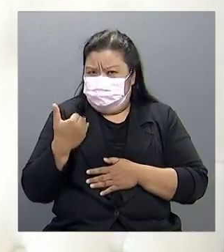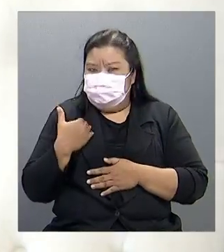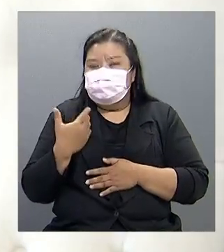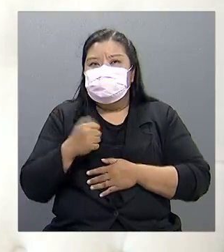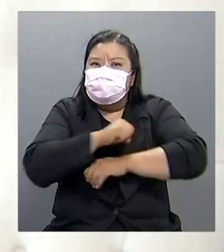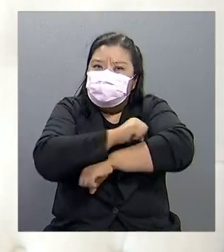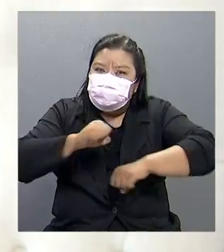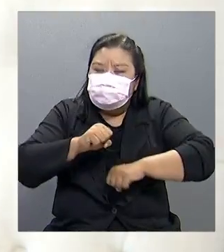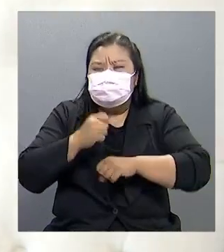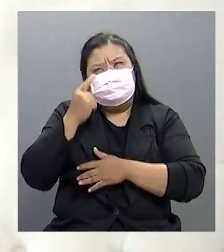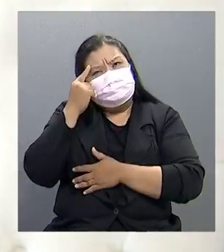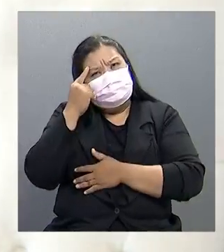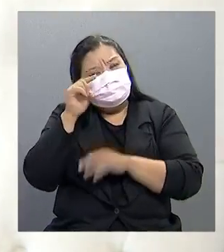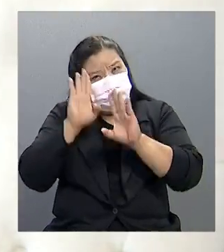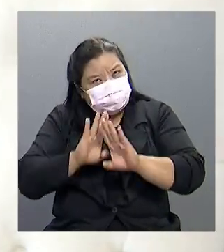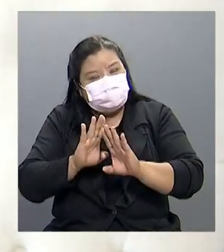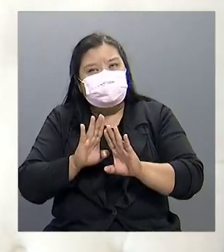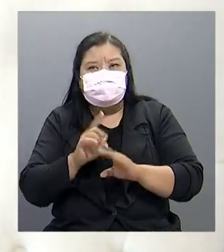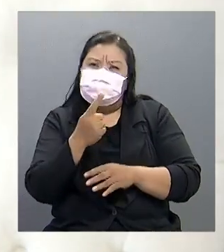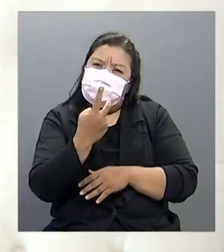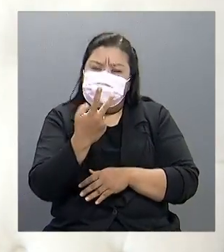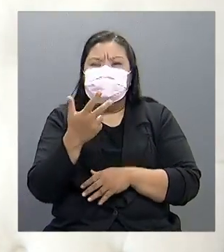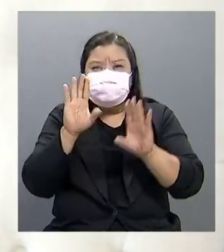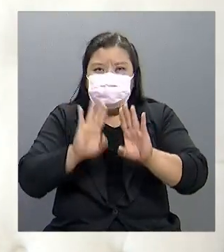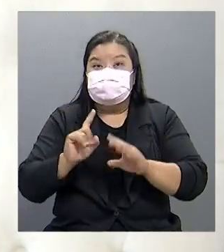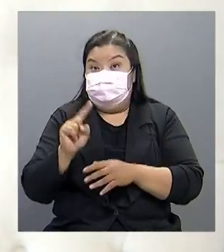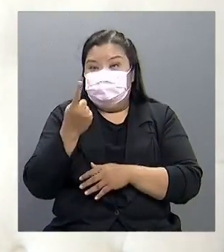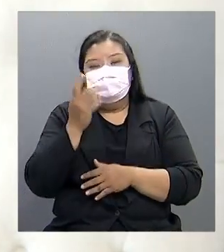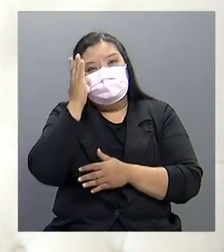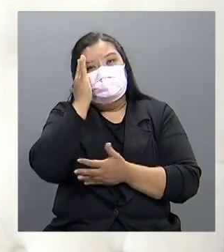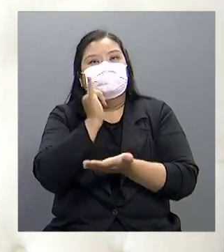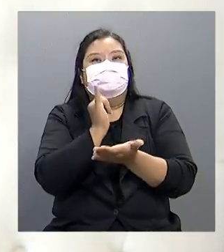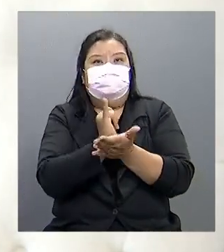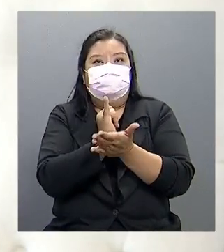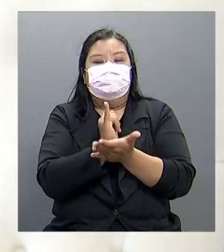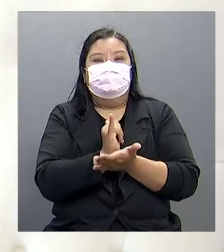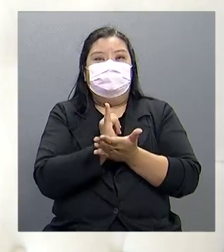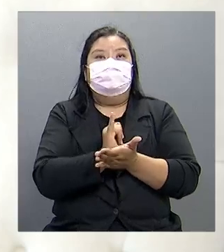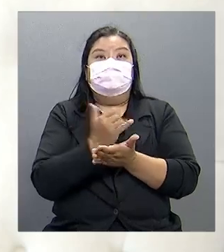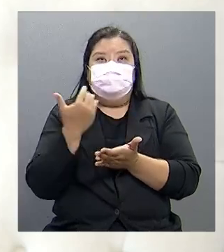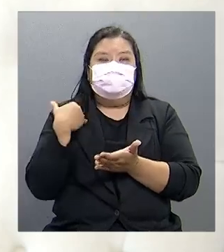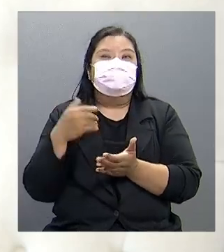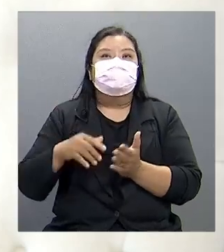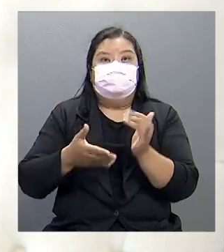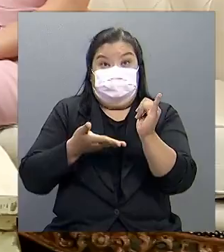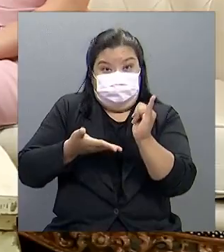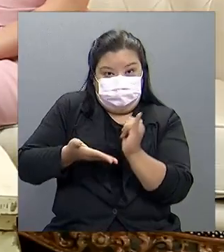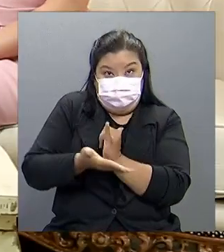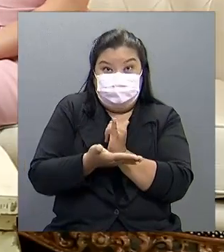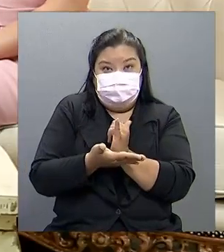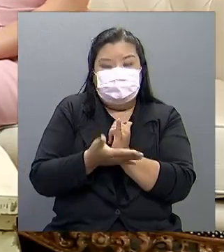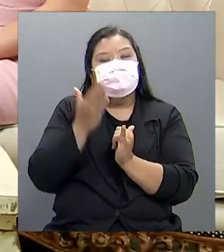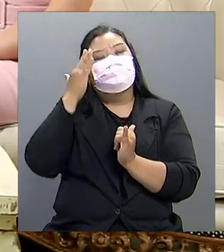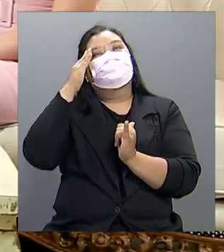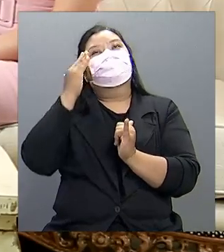ท่าท่าแรกเนี่ยให้เรานอนหงายแล้วก็เอามือสอดเข้าไปที่ข้างใต้หลังนะฮะแล้วก็กดหลังล